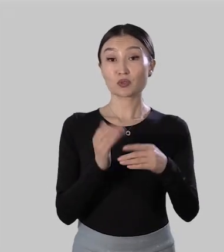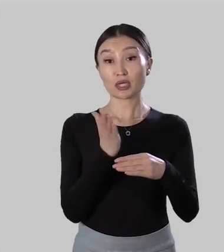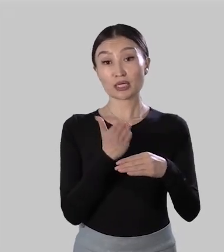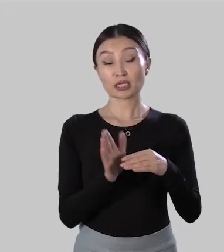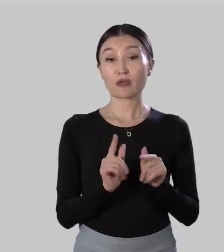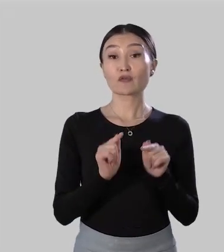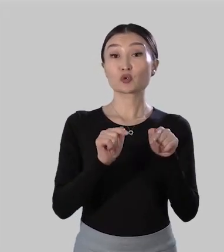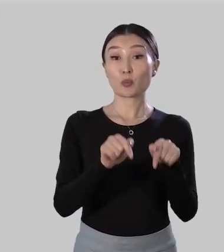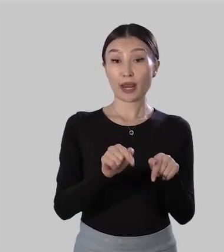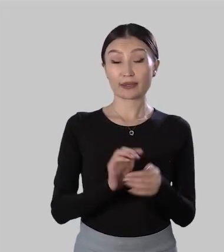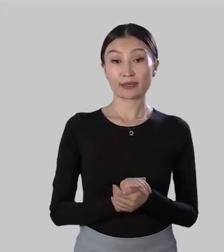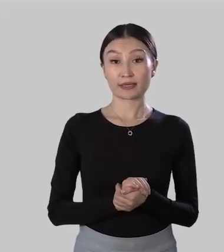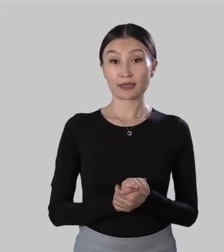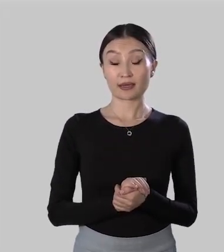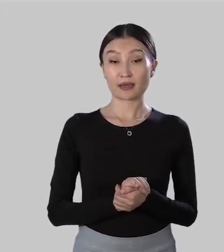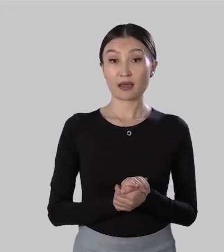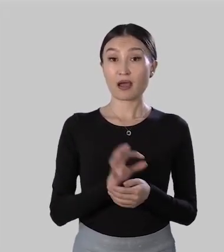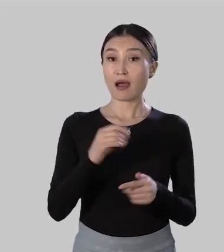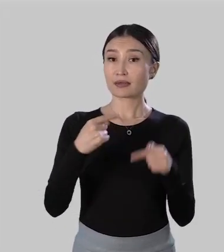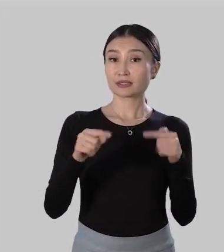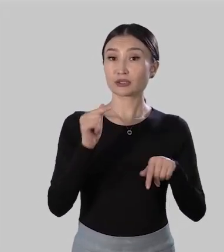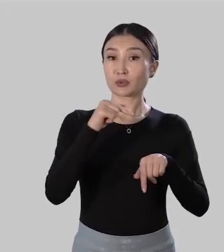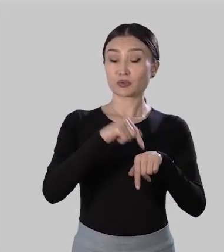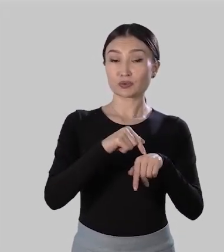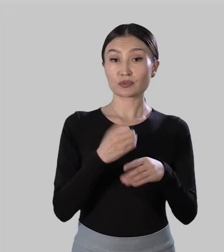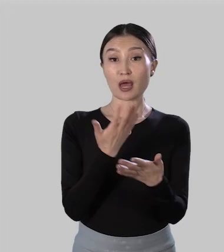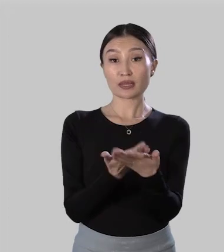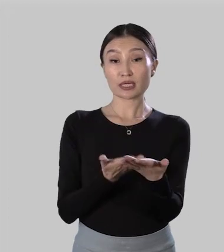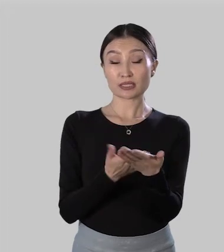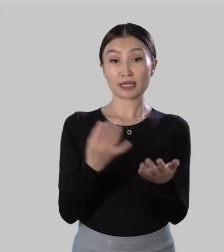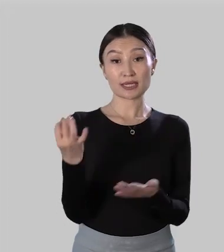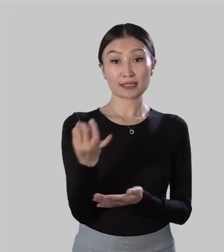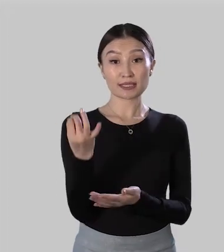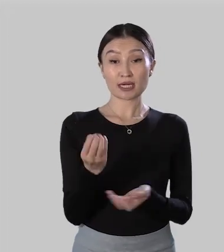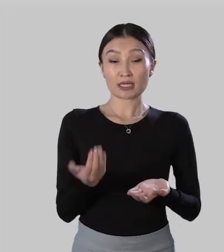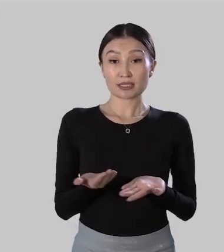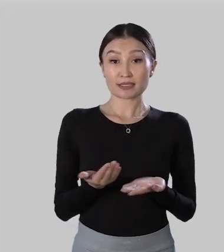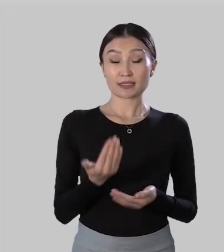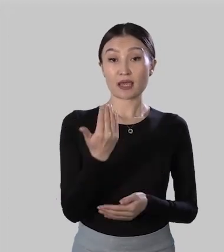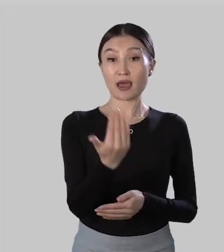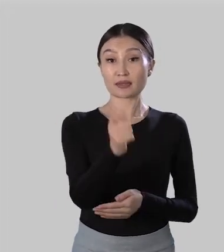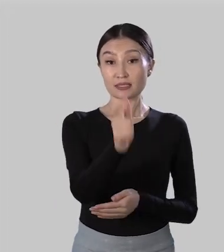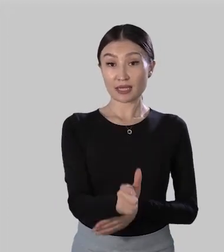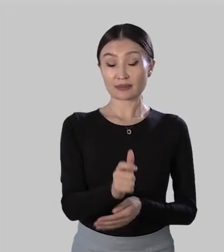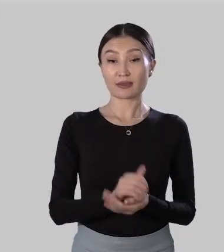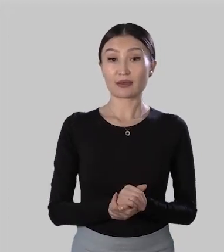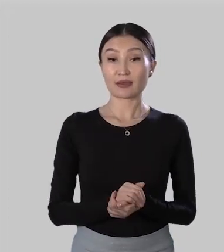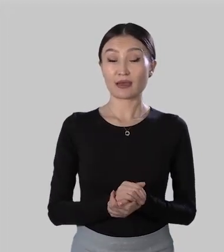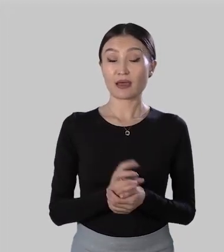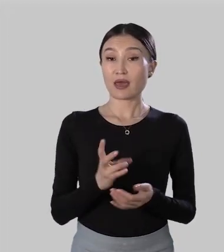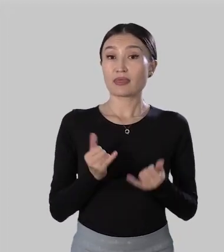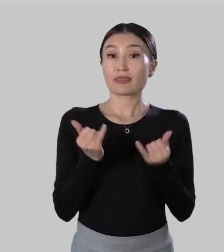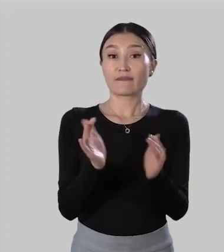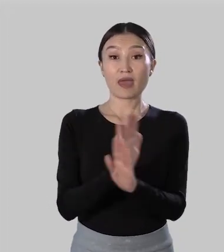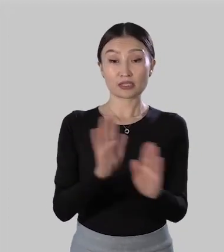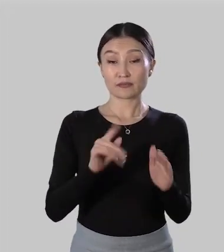Следующая часть – вступление. Выражение различных чувств, отражающих интерес к жизни адресата.